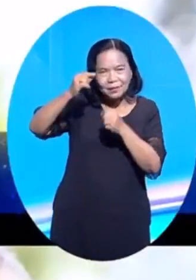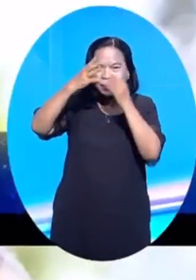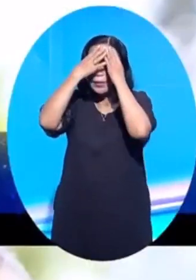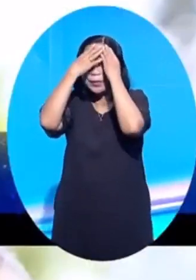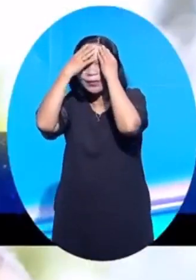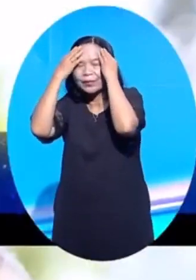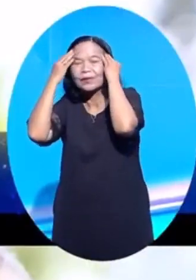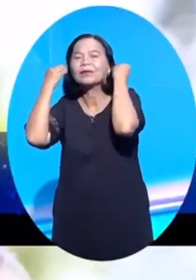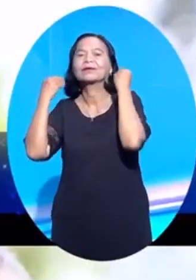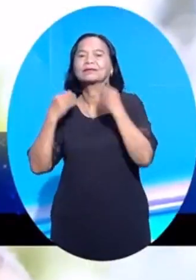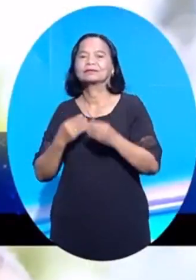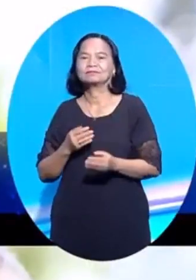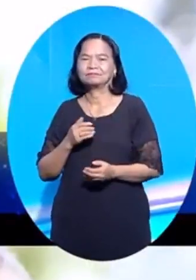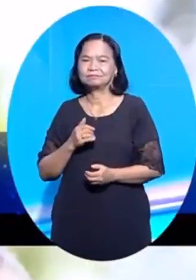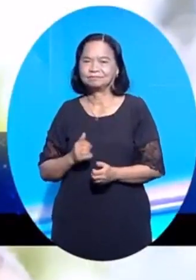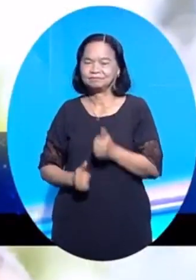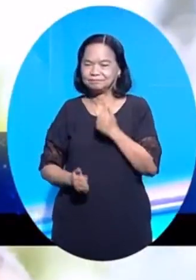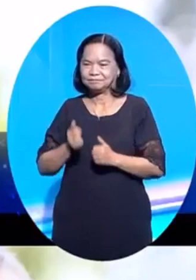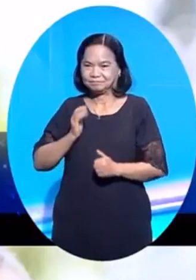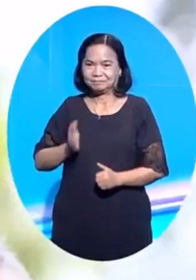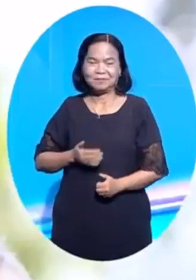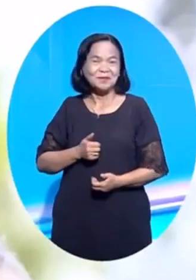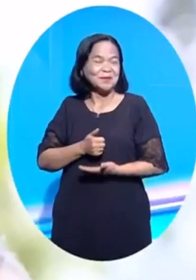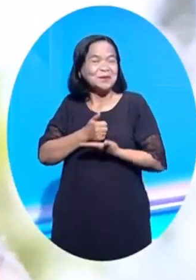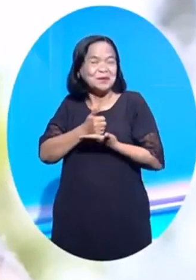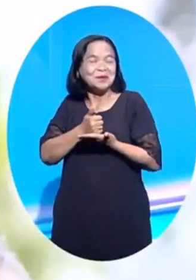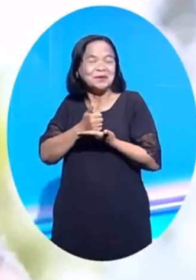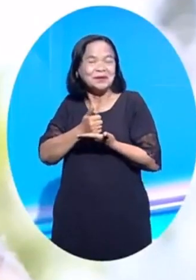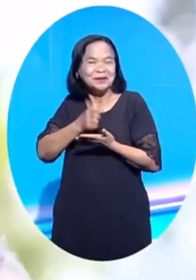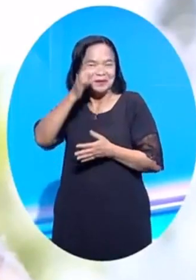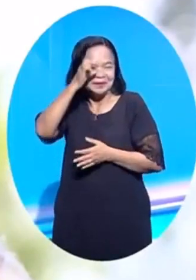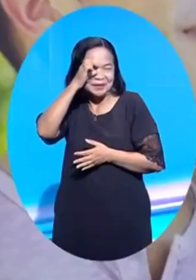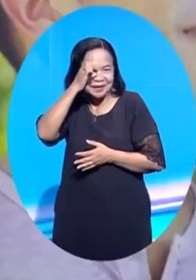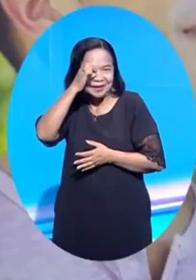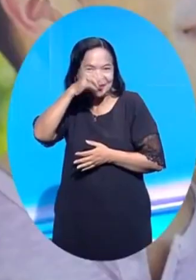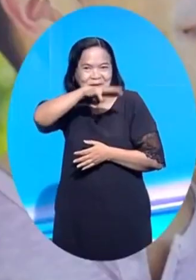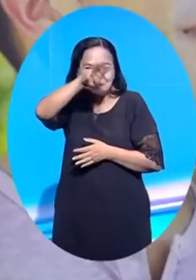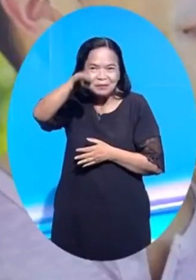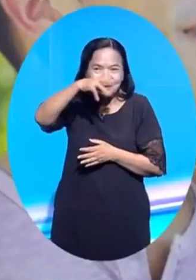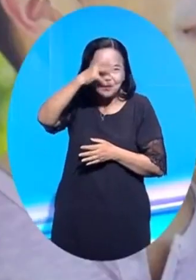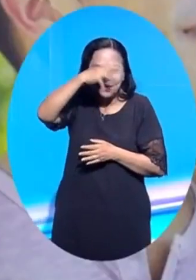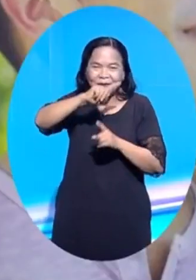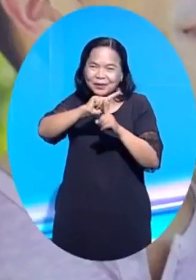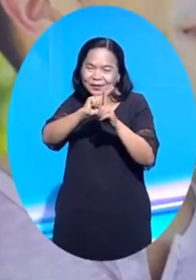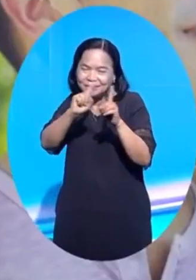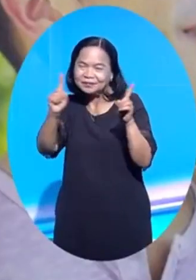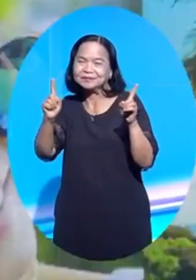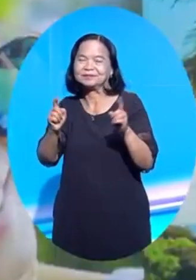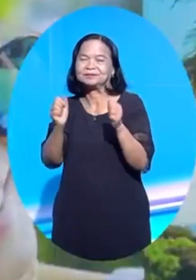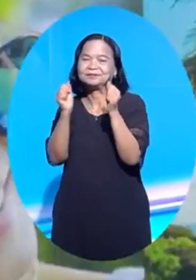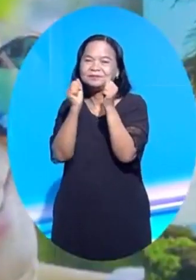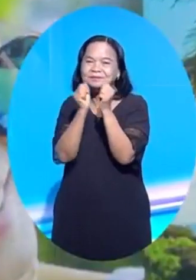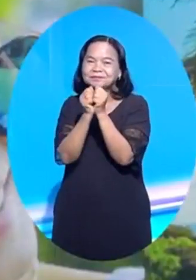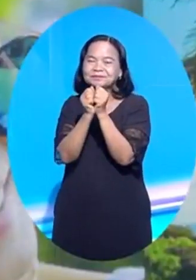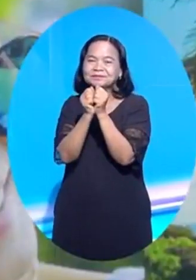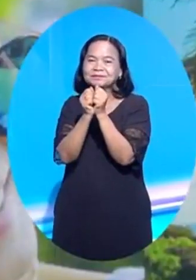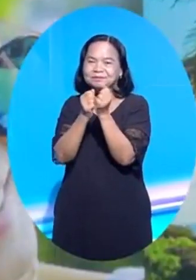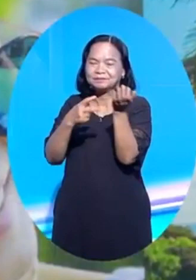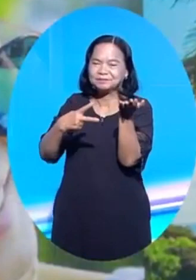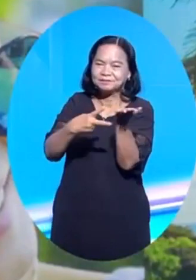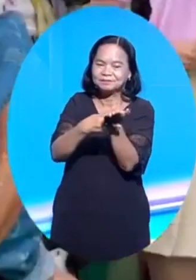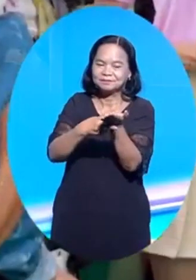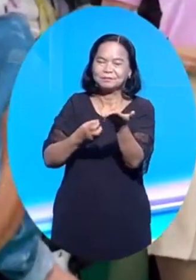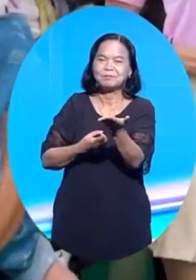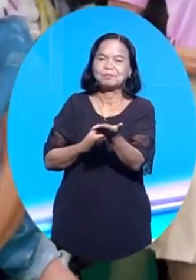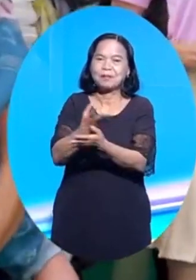người yêu thời trang cho nên là mình rất là ưu tiên những cái dòng kính mà có nhiều mẫu mã. Với vị thế là tập đoàn đứng đầu trong ngành phân phối và